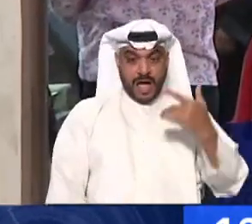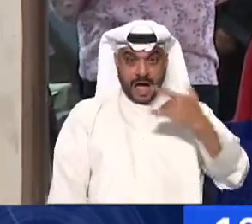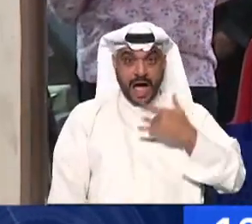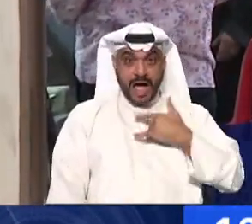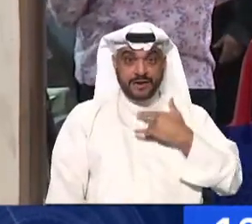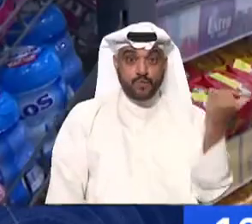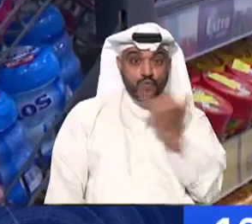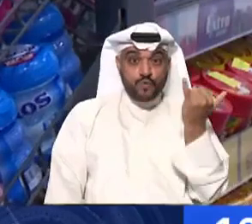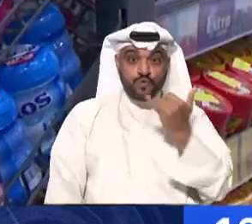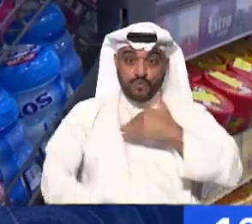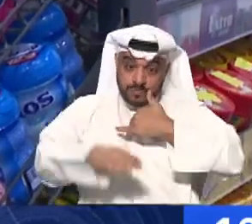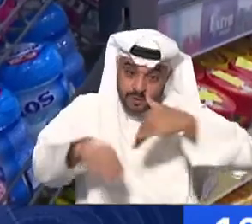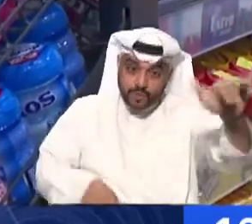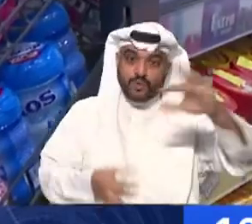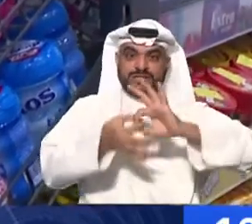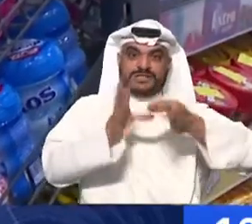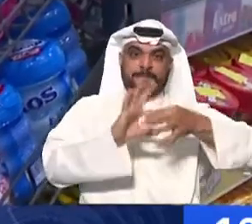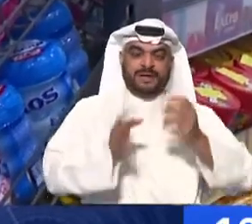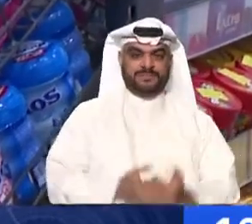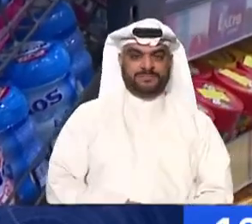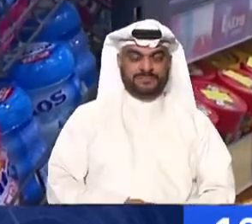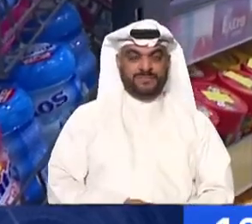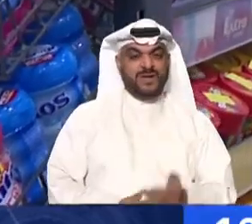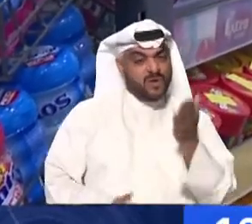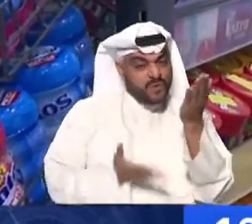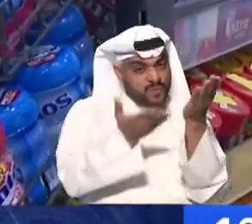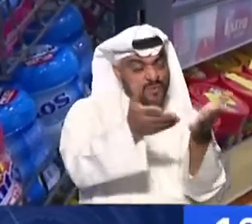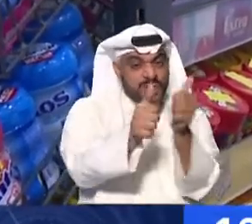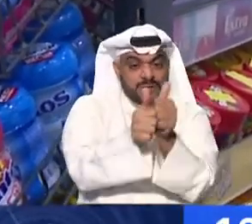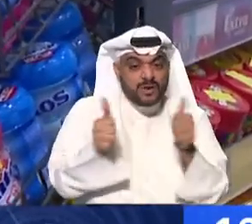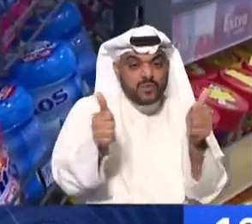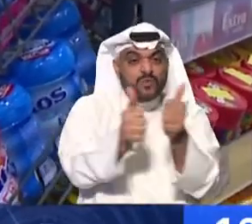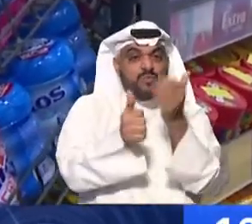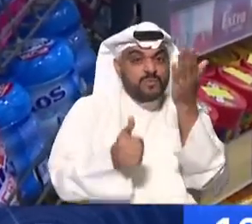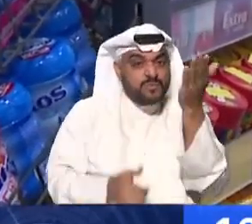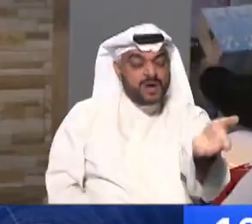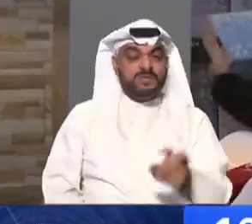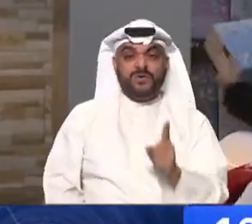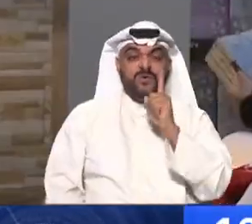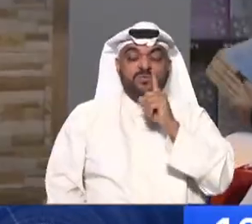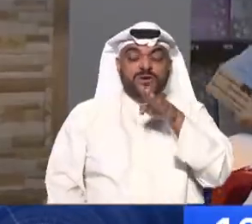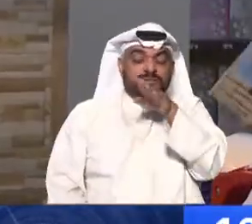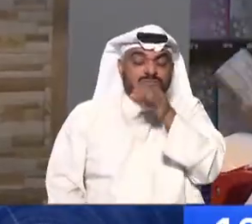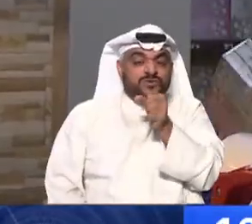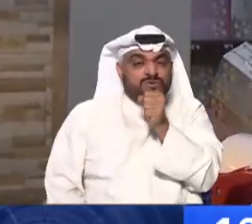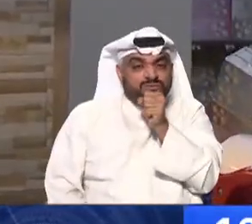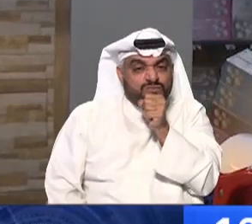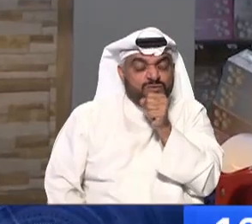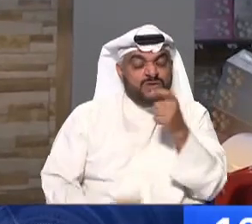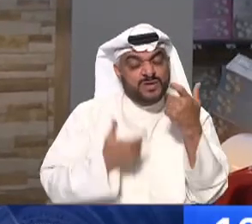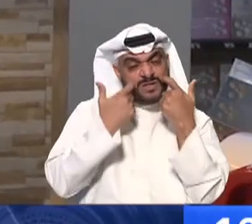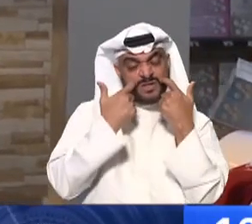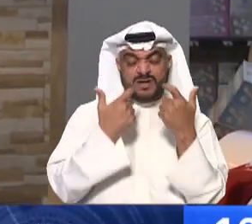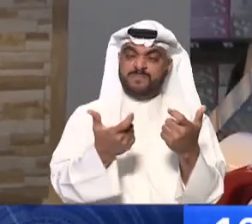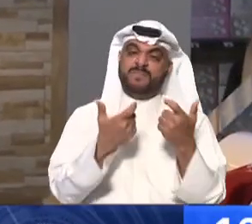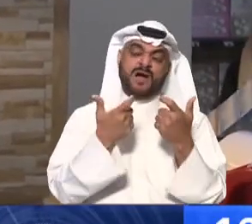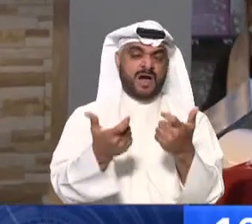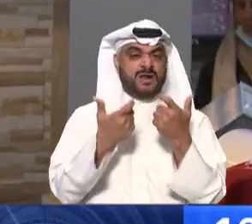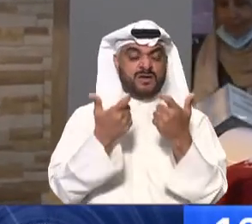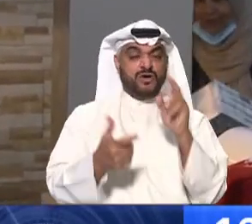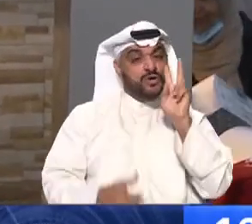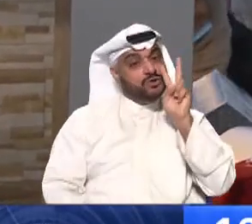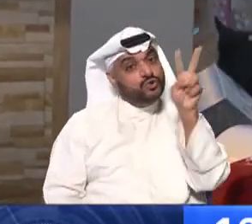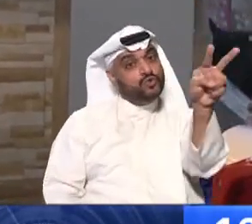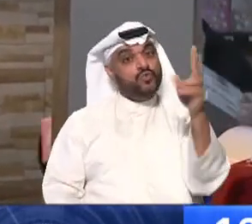للضروره القصوى. عوائل امهات وابات قاعدين بالشارع يشرون حق عيالهم بالمستشفيات فوق في الدرايش. اتعظوا وشوفوا